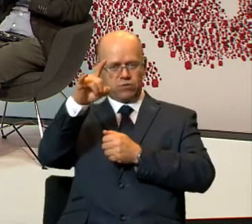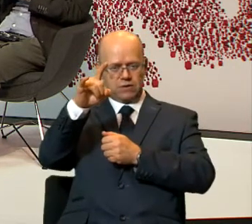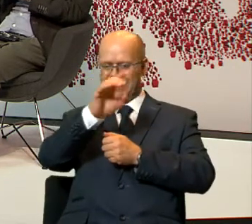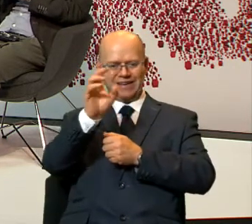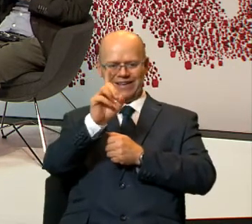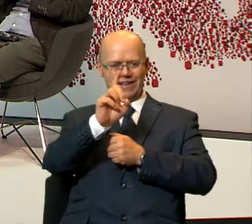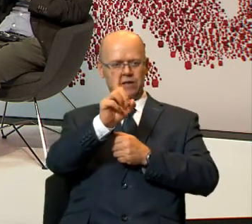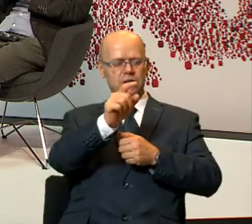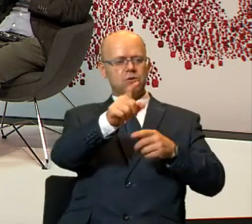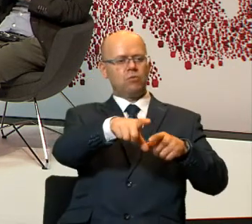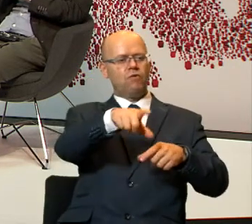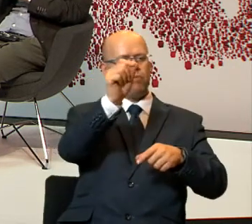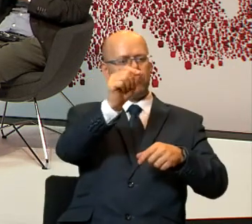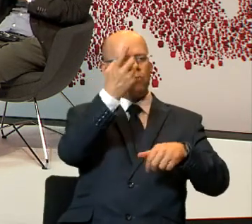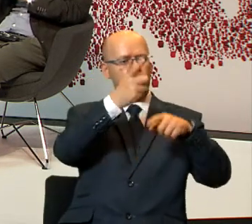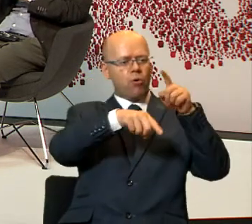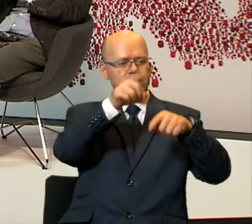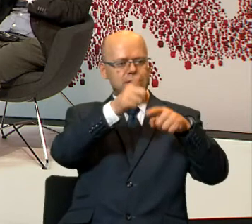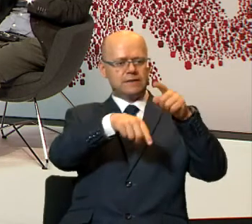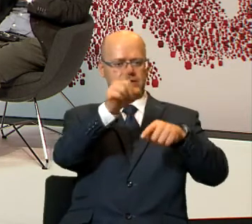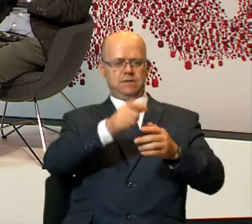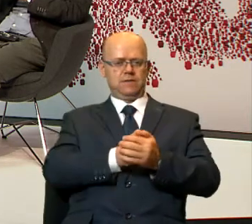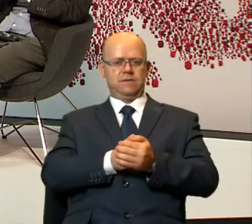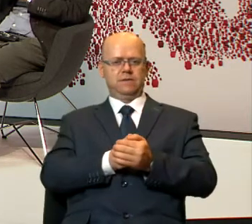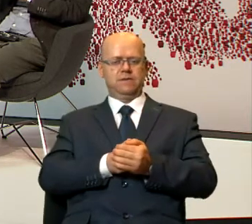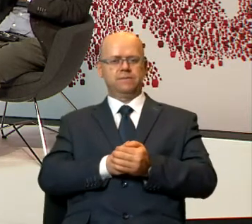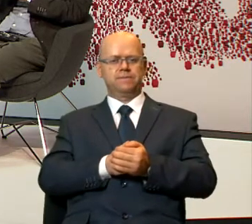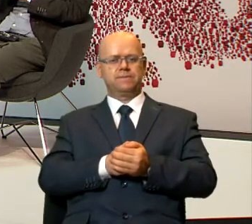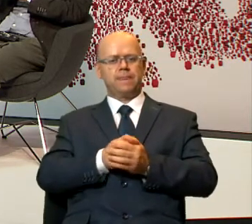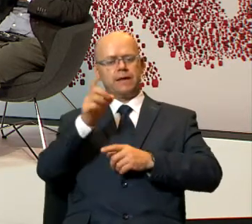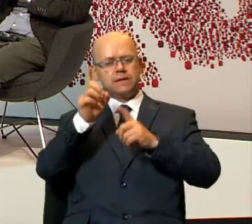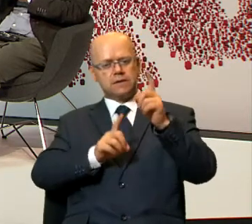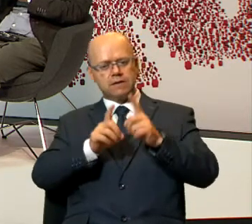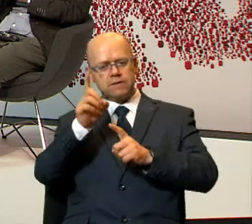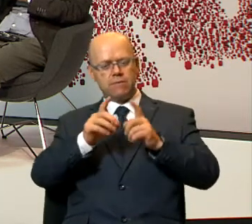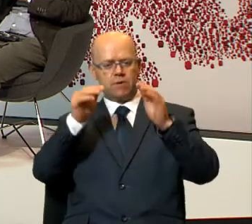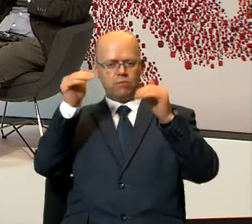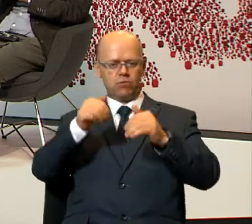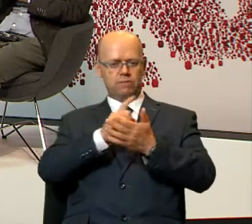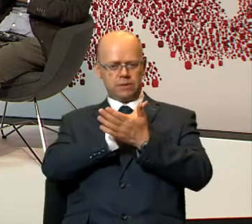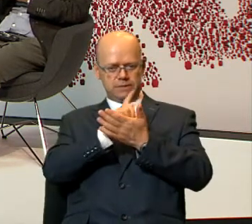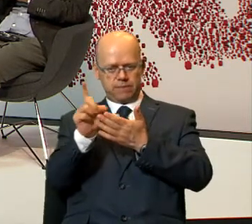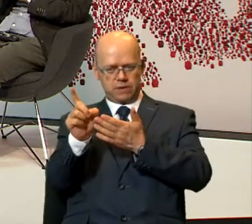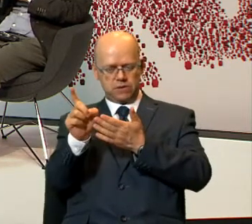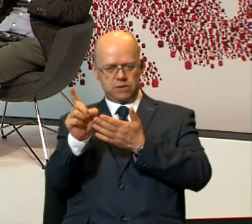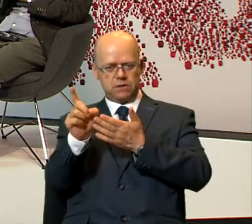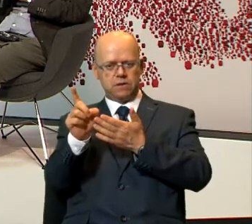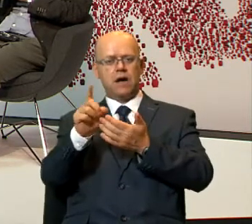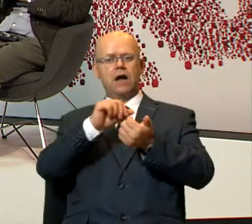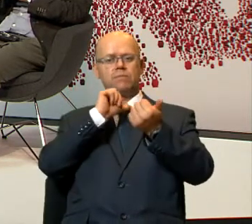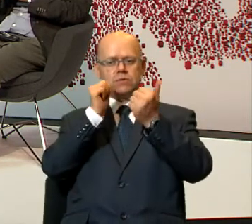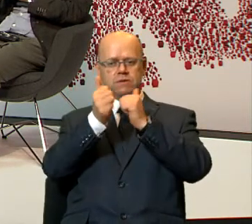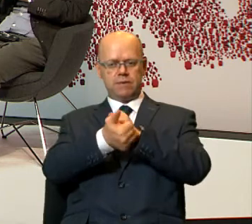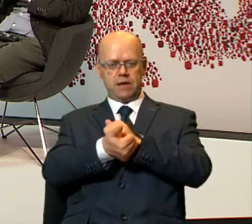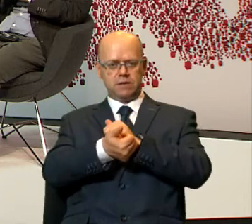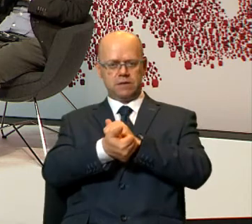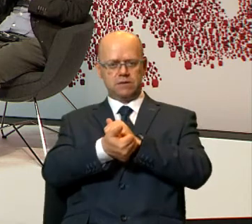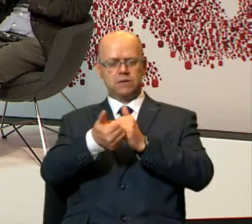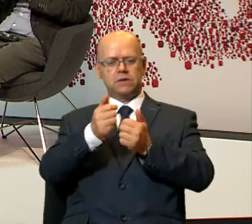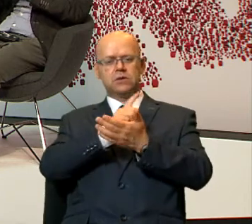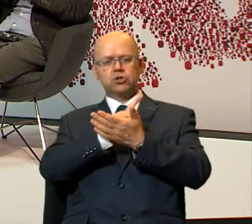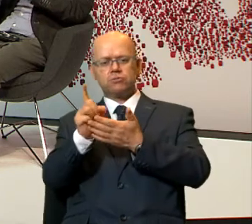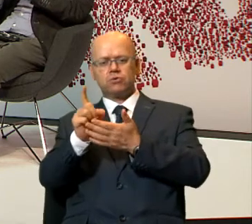polityczne. A więc czasami możemy przyspieszyć albo zmienić szybkość naszego